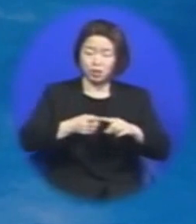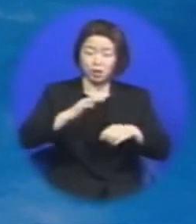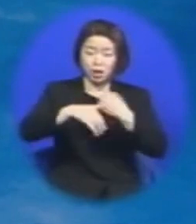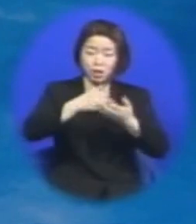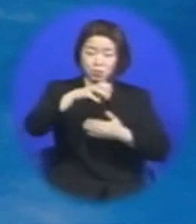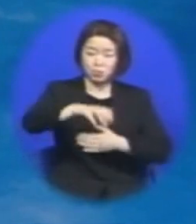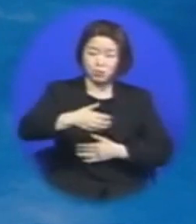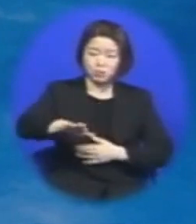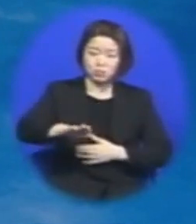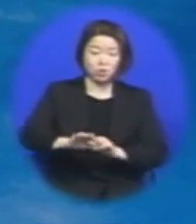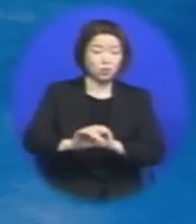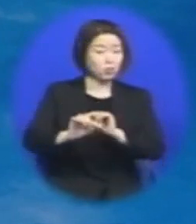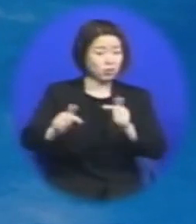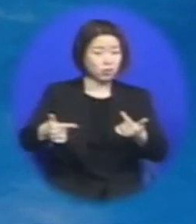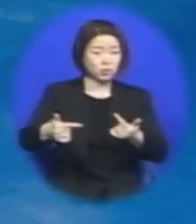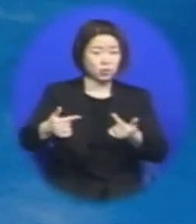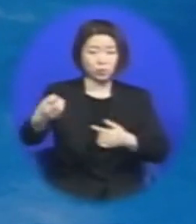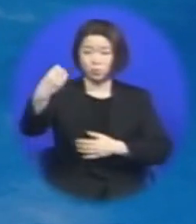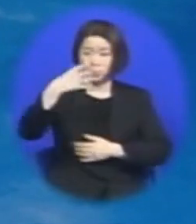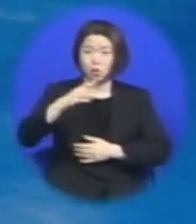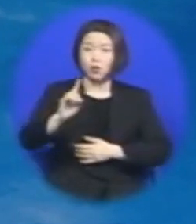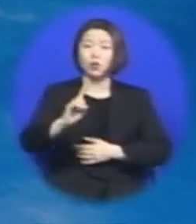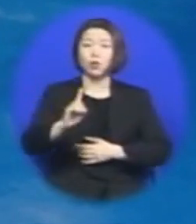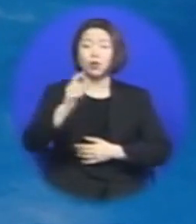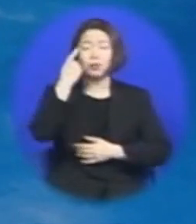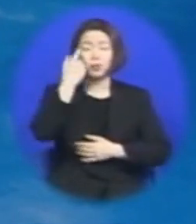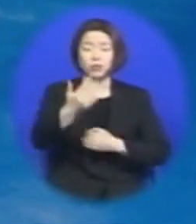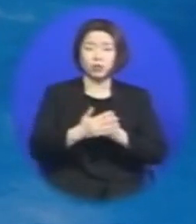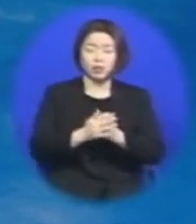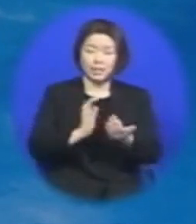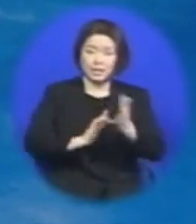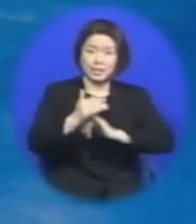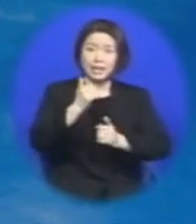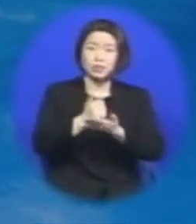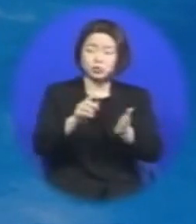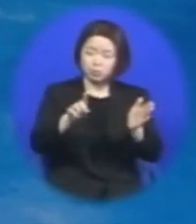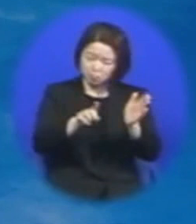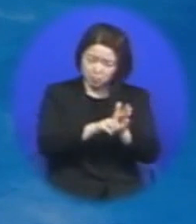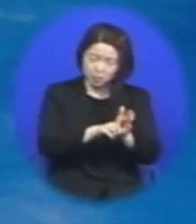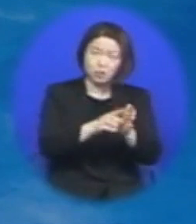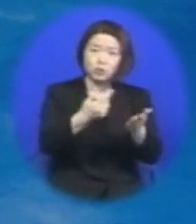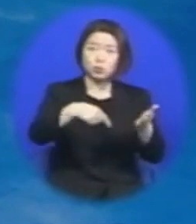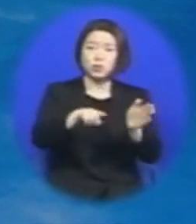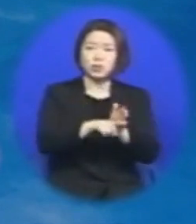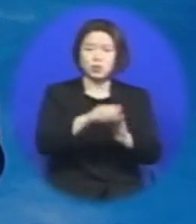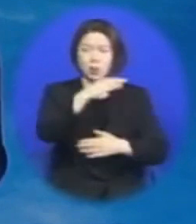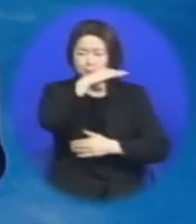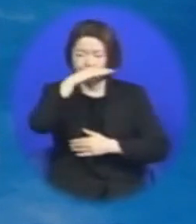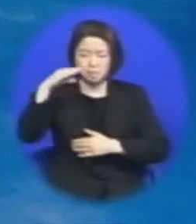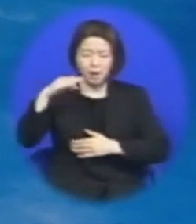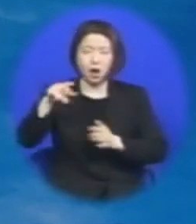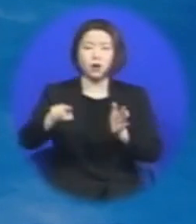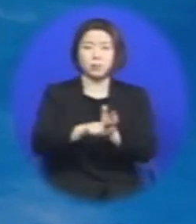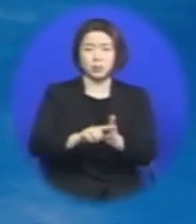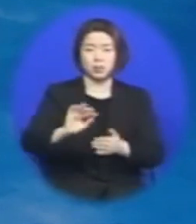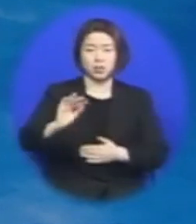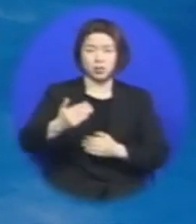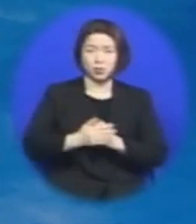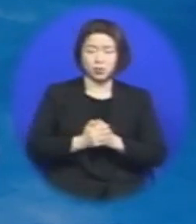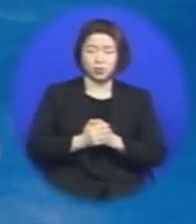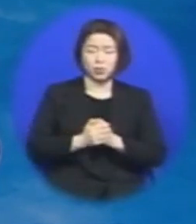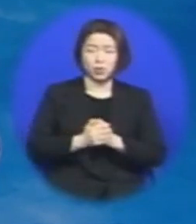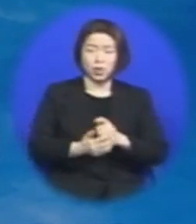할 거예요 예수를 믿으면 바로 믿어야 돼요 고린도후서 13장